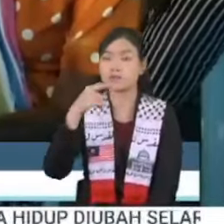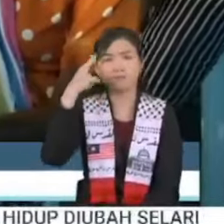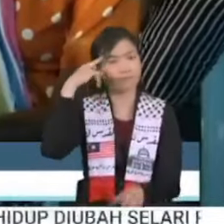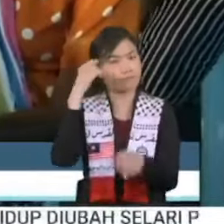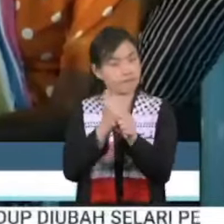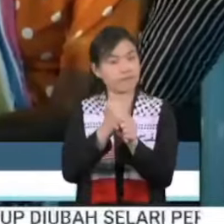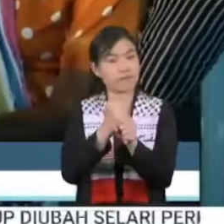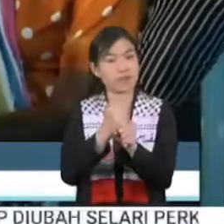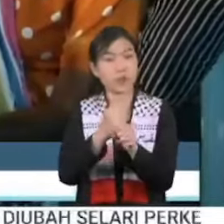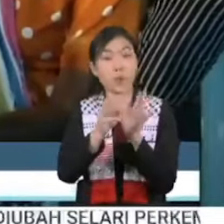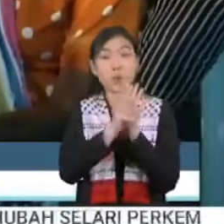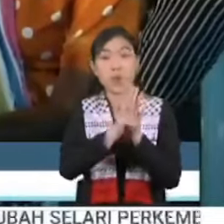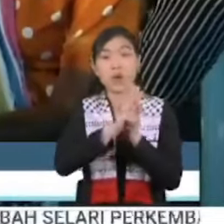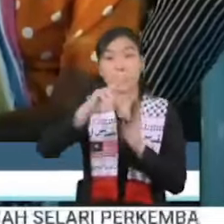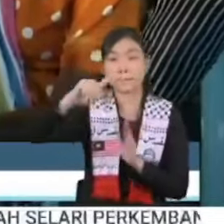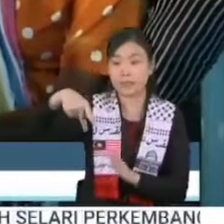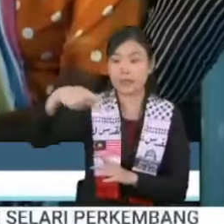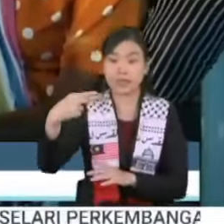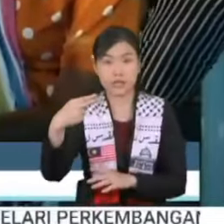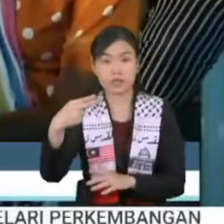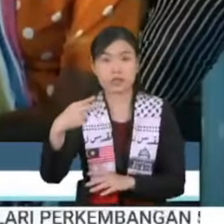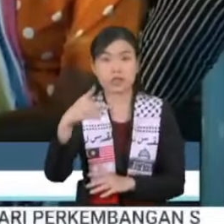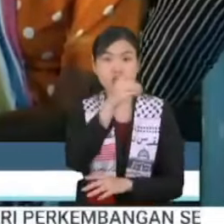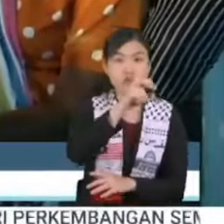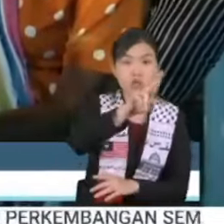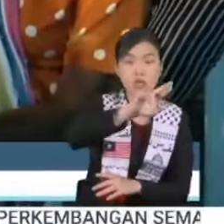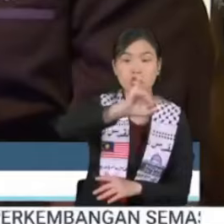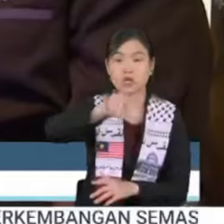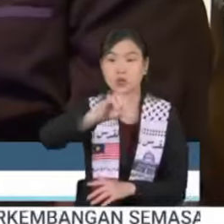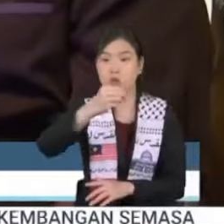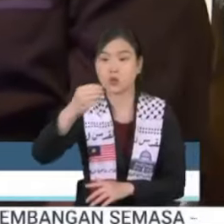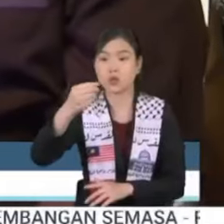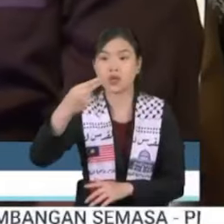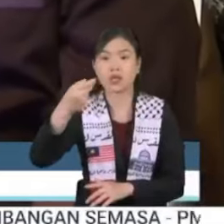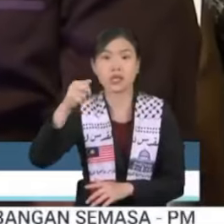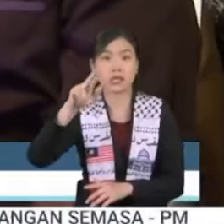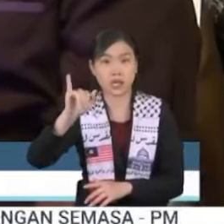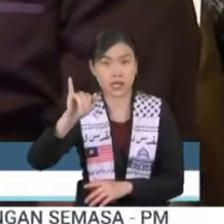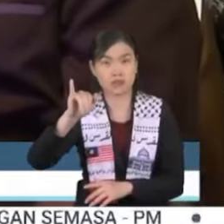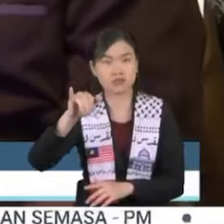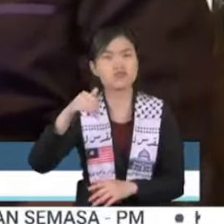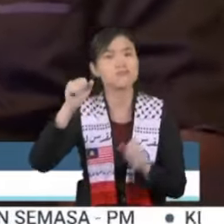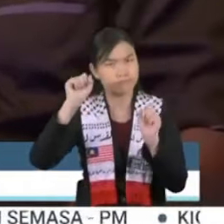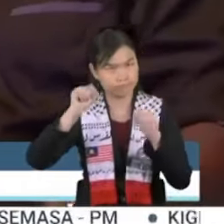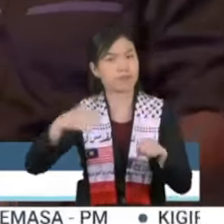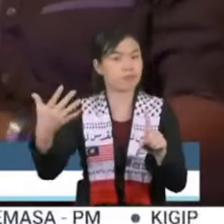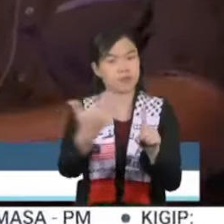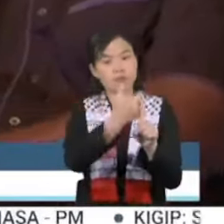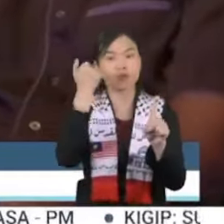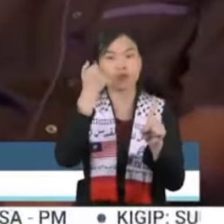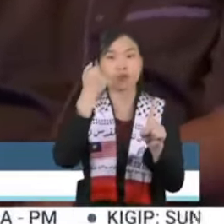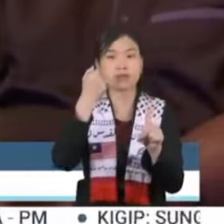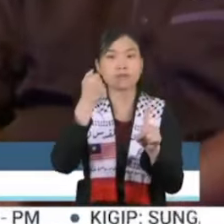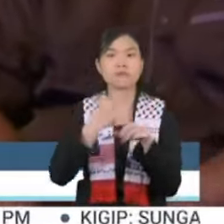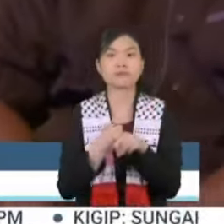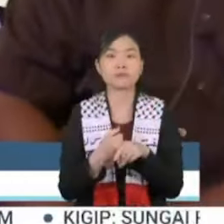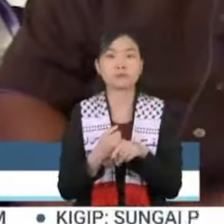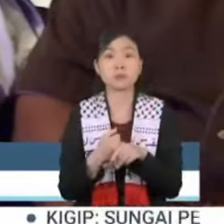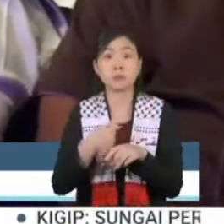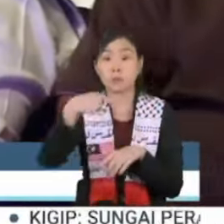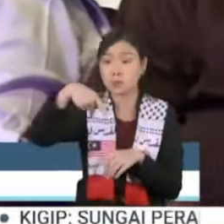Pakatan Harapan PH Dr. Johari Arifin mempunyai peluang cerah menang kerusi Dun Sungai Bakap. Ini terbukti apabila PH